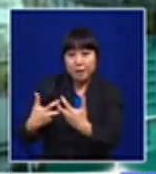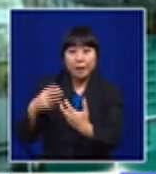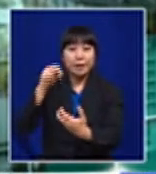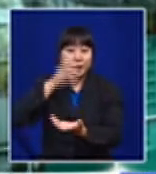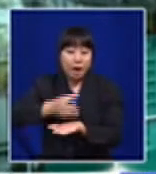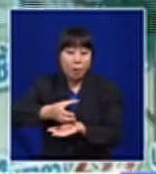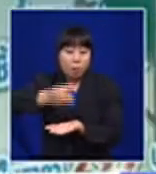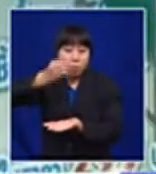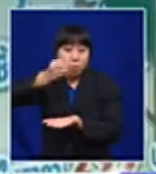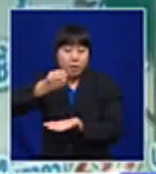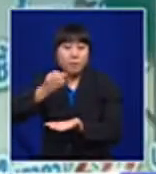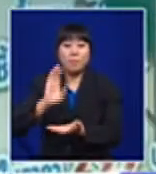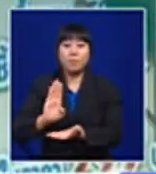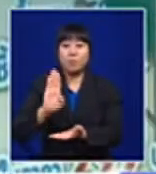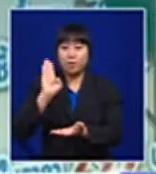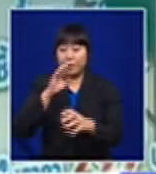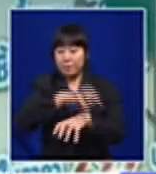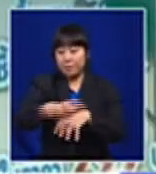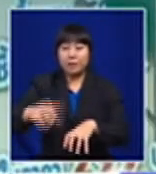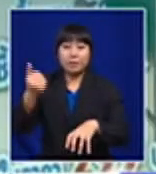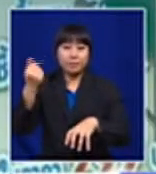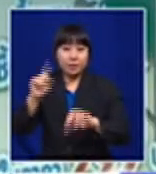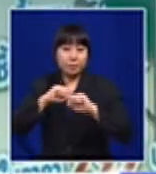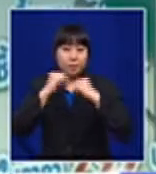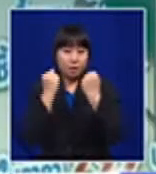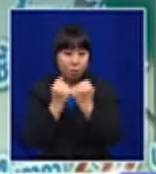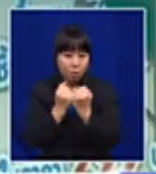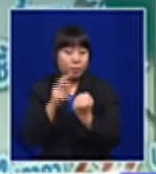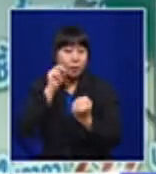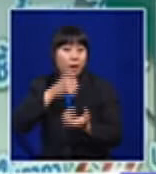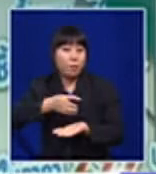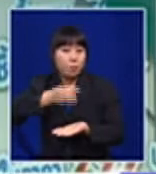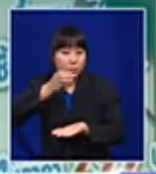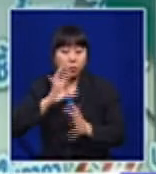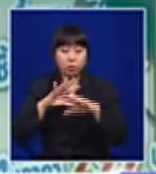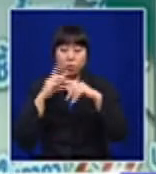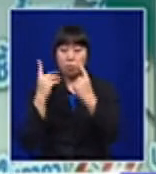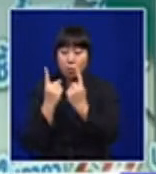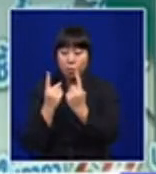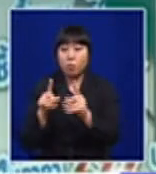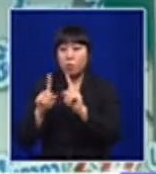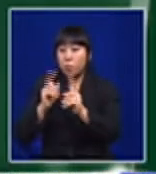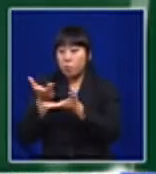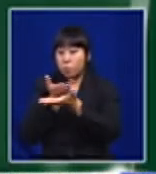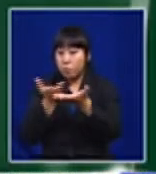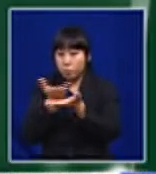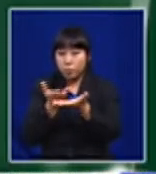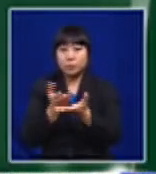ดรวม11แบรนด์สมาคมผู้ผลิตน้ำดื่มและชมรมผู้ผลิตน้ำดื่มมหารือร่วมกัน